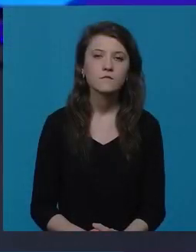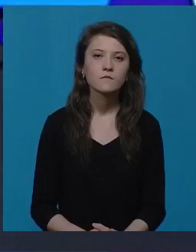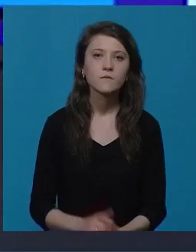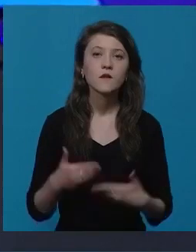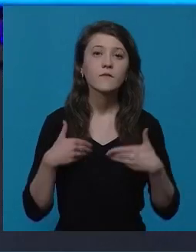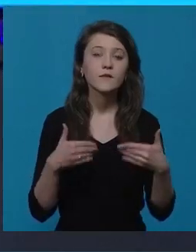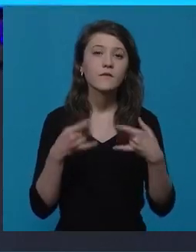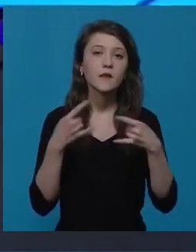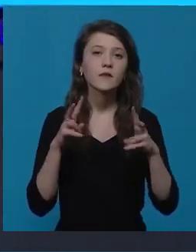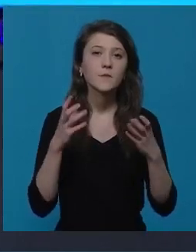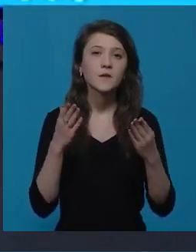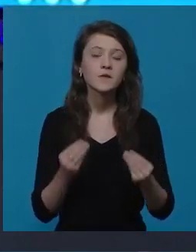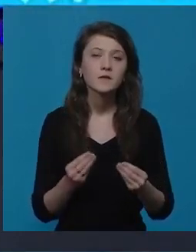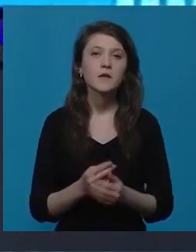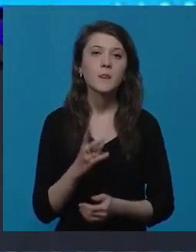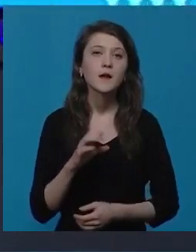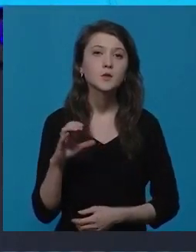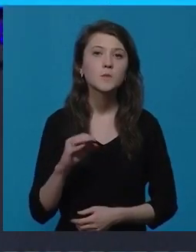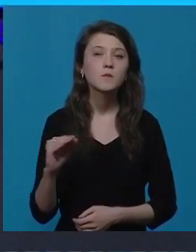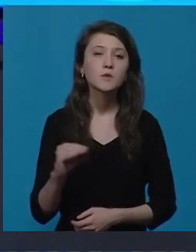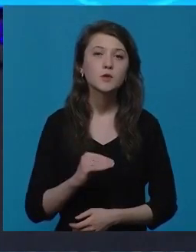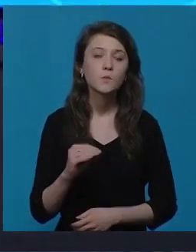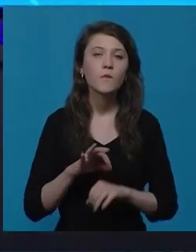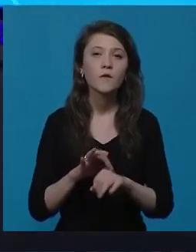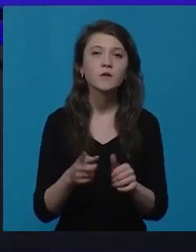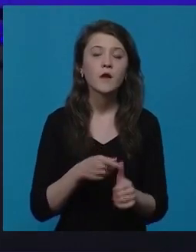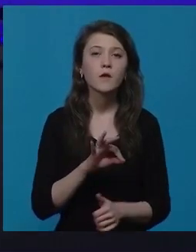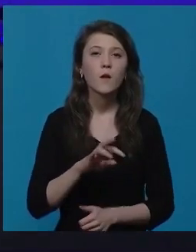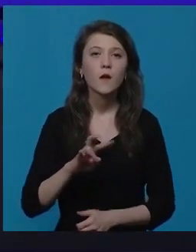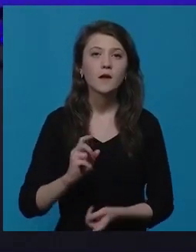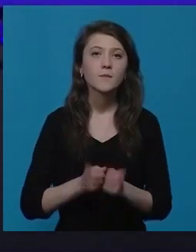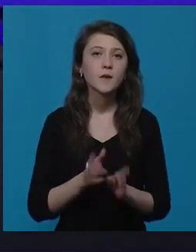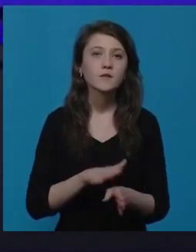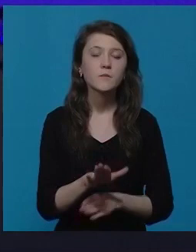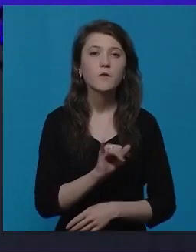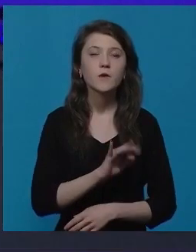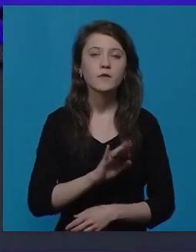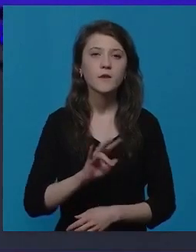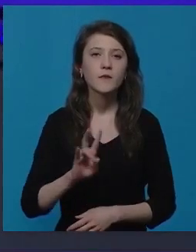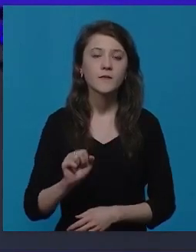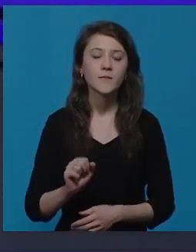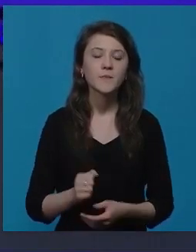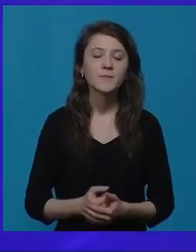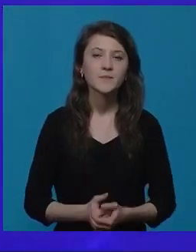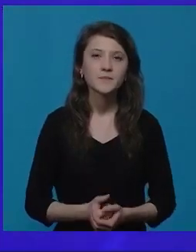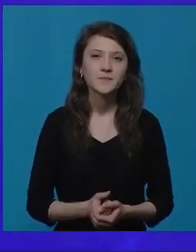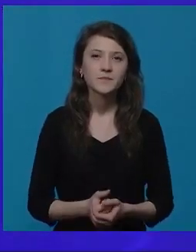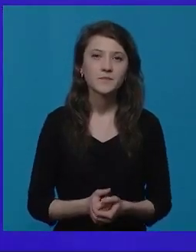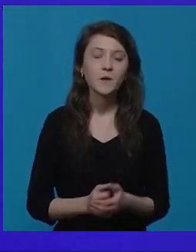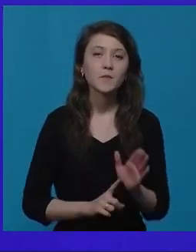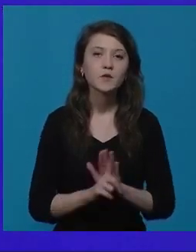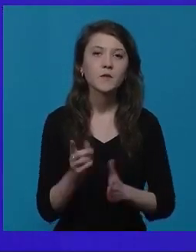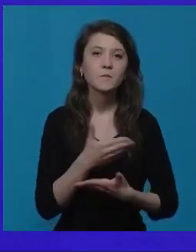Вітаю в етері. Тема дня на Суспільному Житомир. Мене звати Олена Ваховська, перекладає на жестову мову Івана Черняєва. І почнемо ми